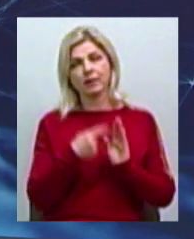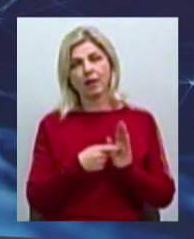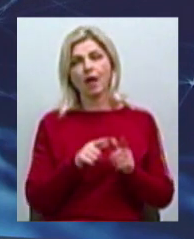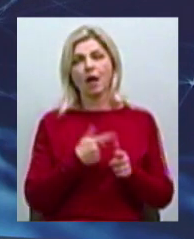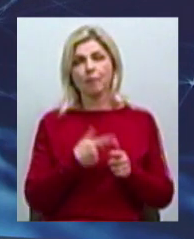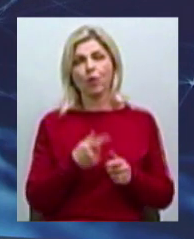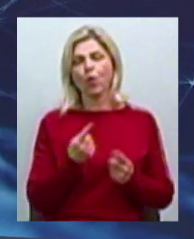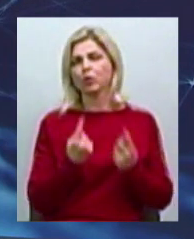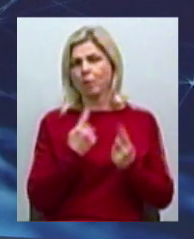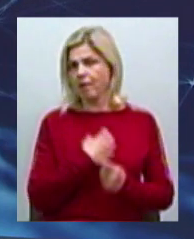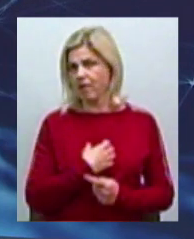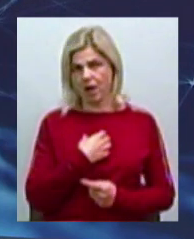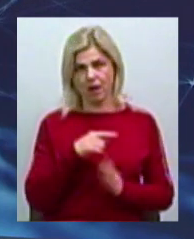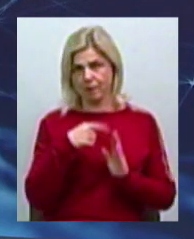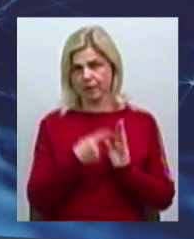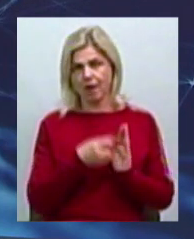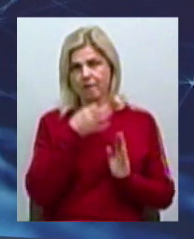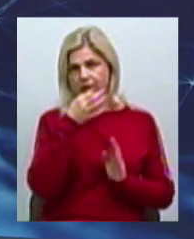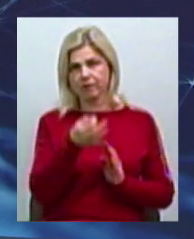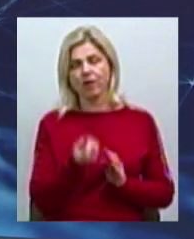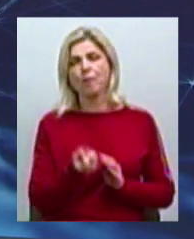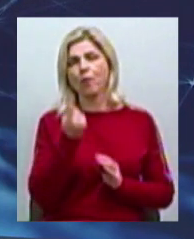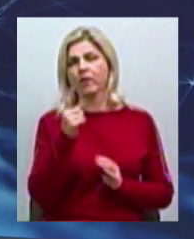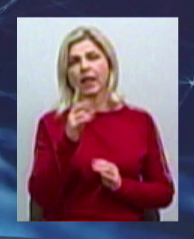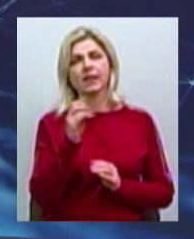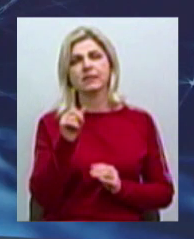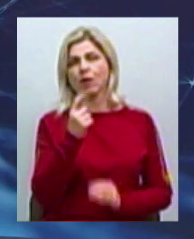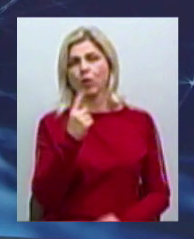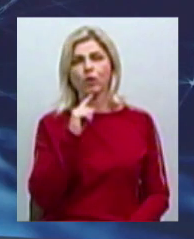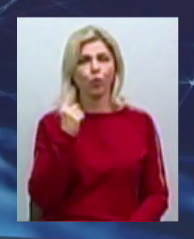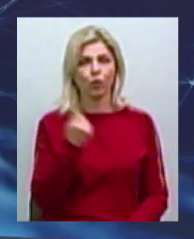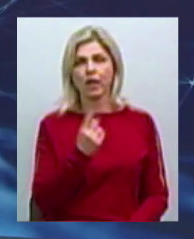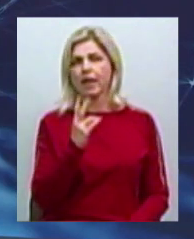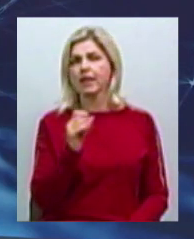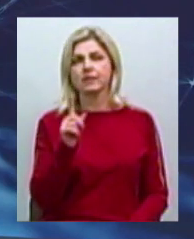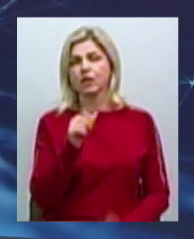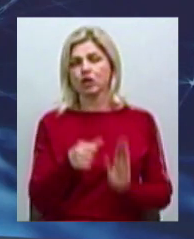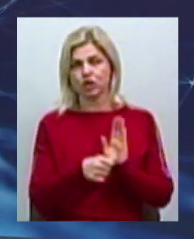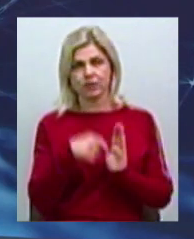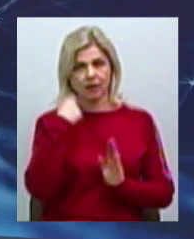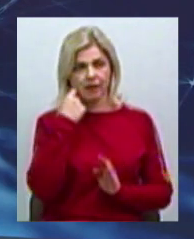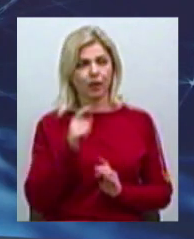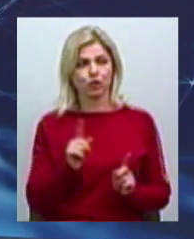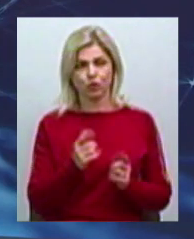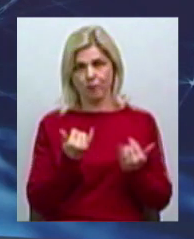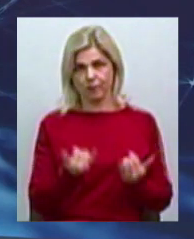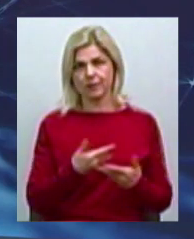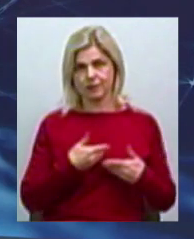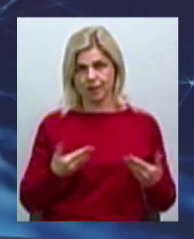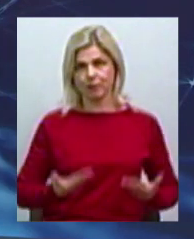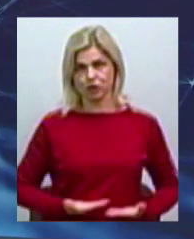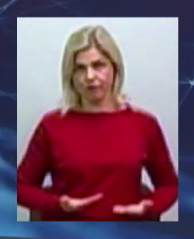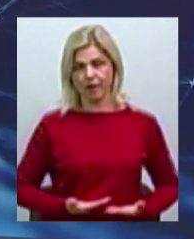такі глобальні питання, відповіді на які приходять не за один рік, і навіть не за шість, в принципі, в яких ми зараз